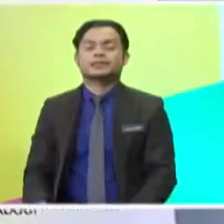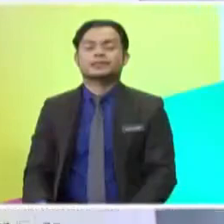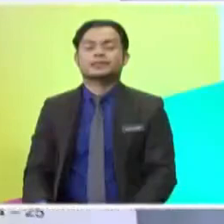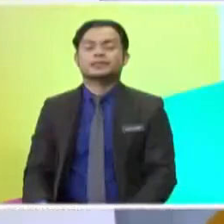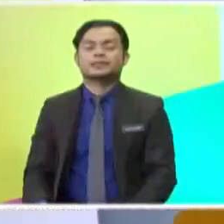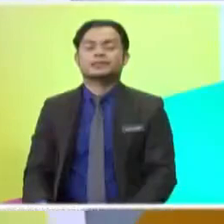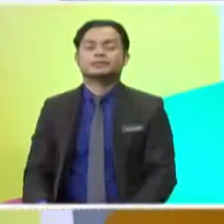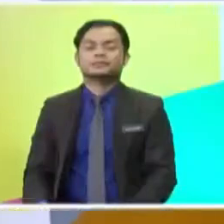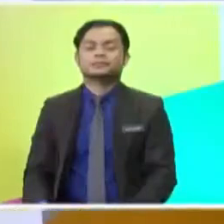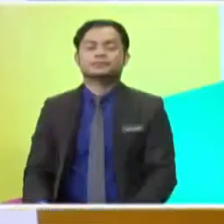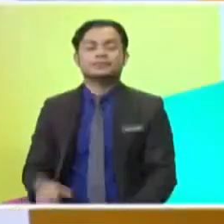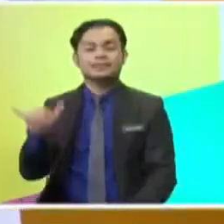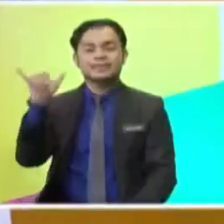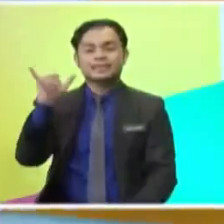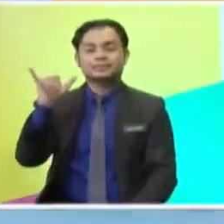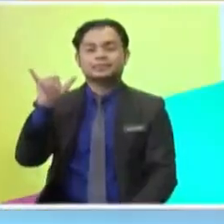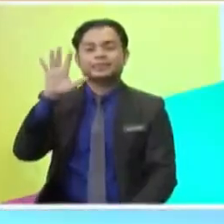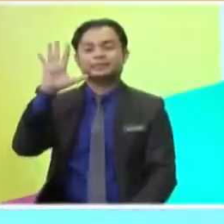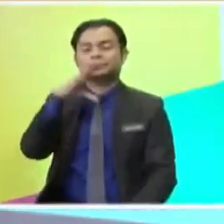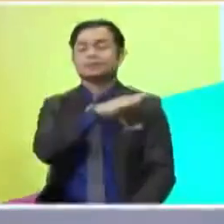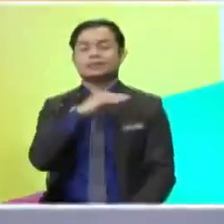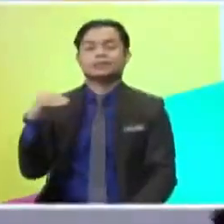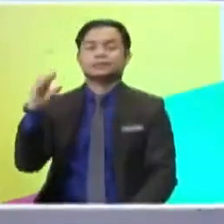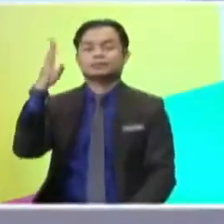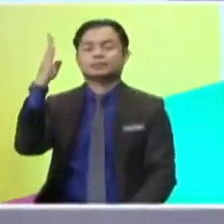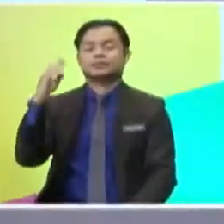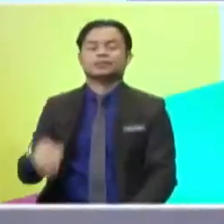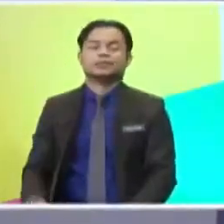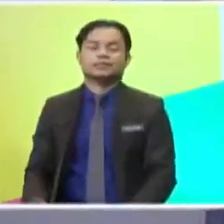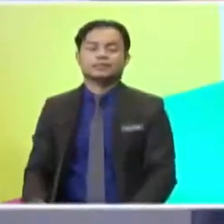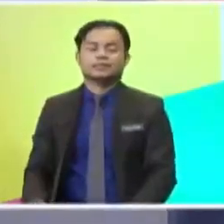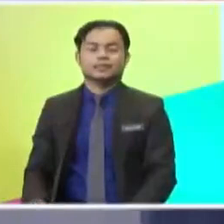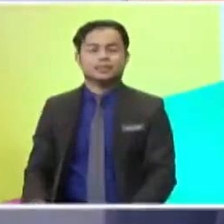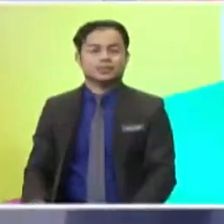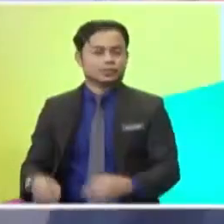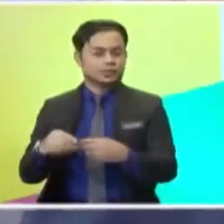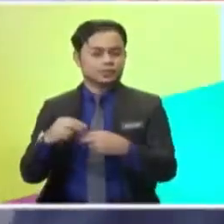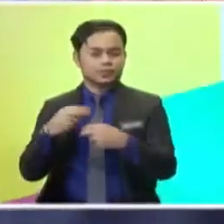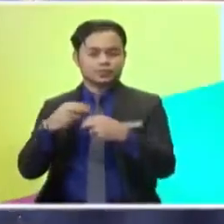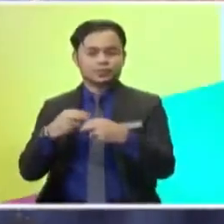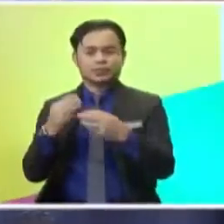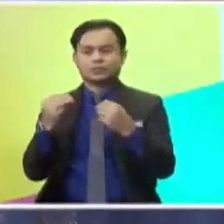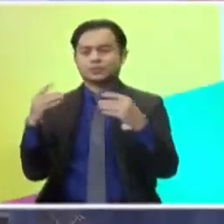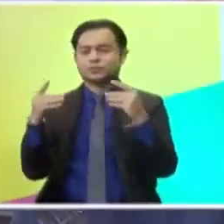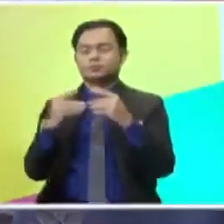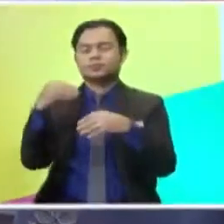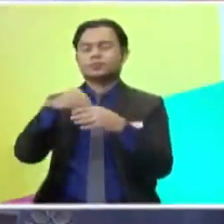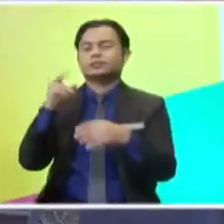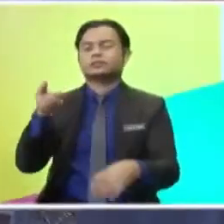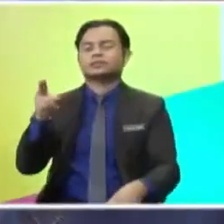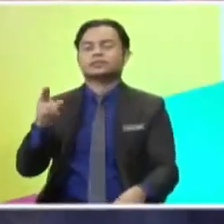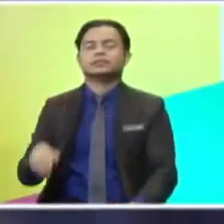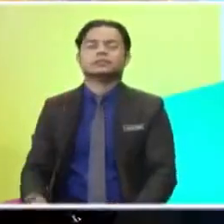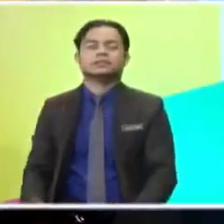Ya, betul. Dia menjawab dua kali jawatan yang di-Pertuan Agong. Ini sukar kita jumpa dalam sejarah. Lah. Jadi, itu juga antara intipati yang